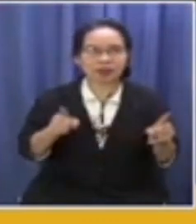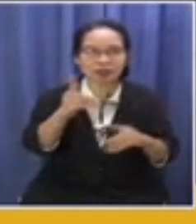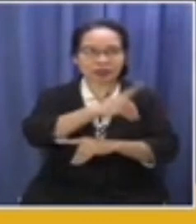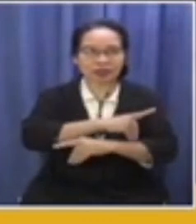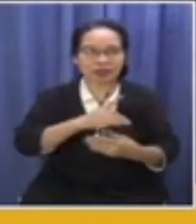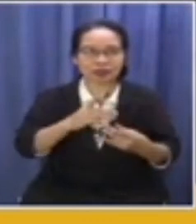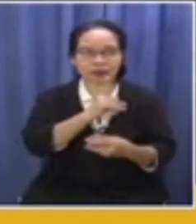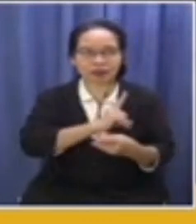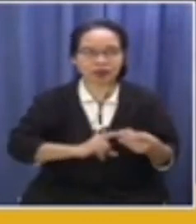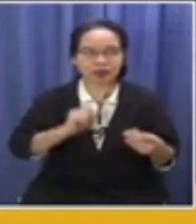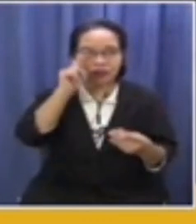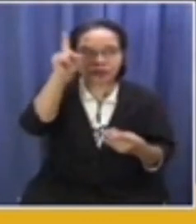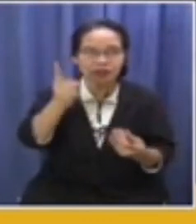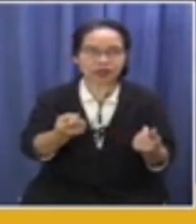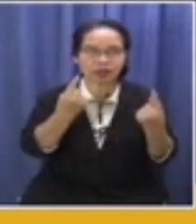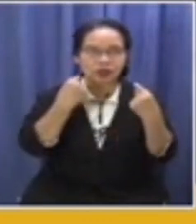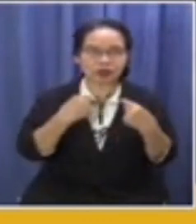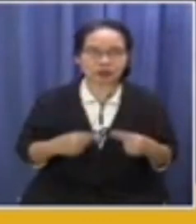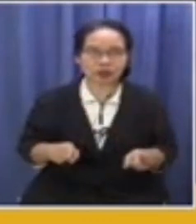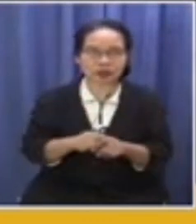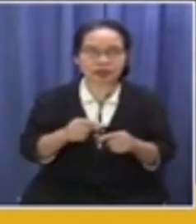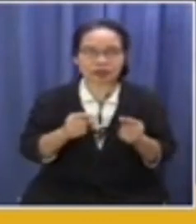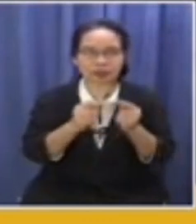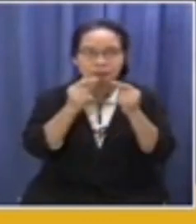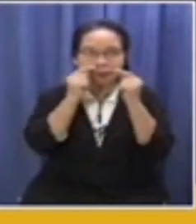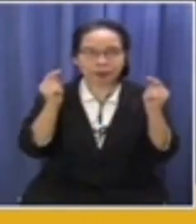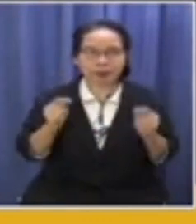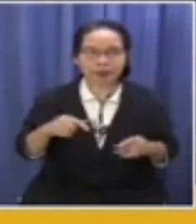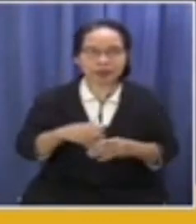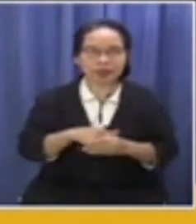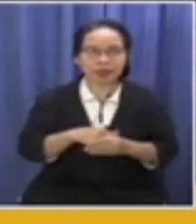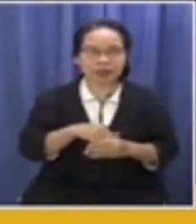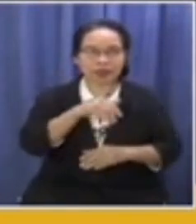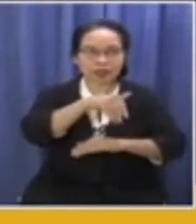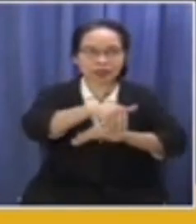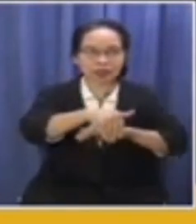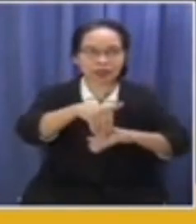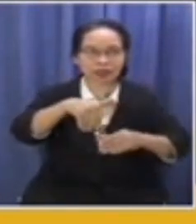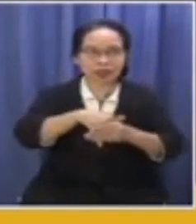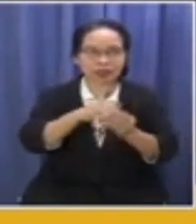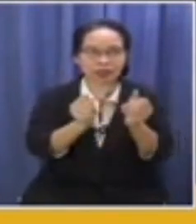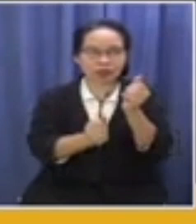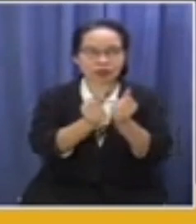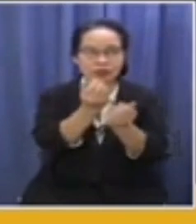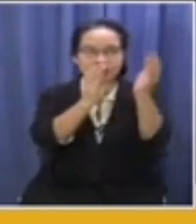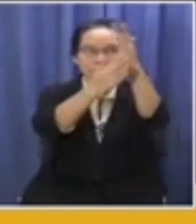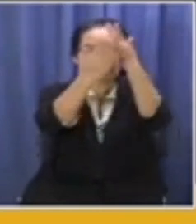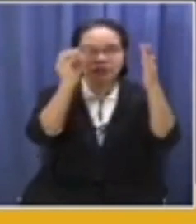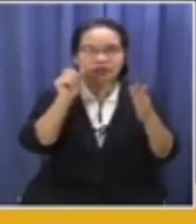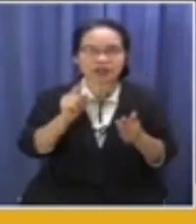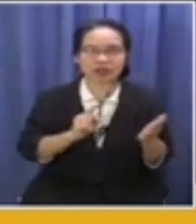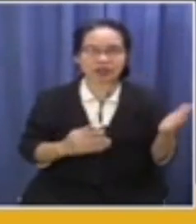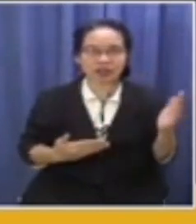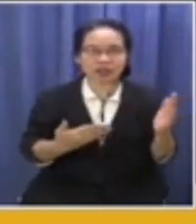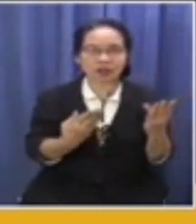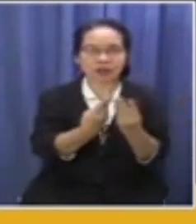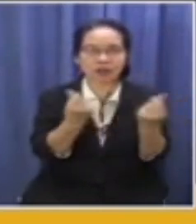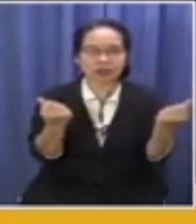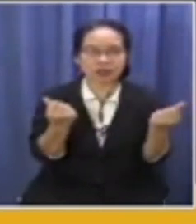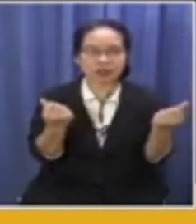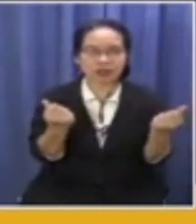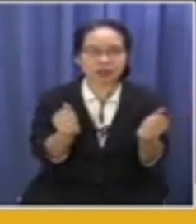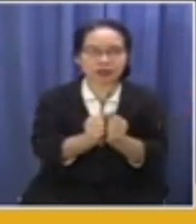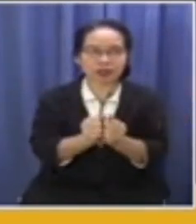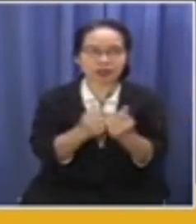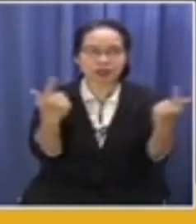araw ng panginoon na gaya ng magnanakaw na ang isang kalangitan sa araw na iyan ay mapaparam